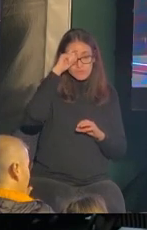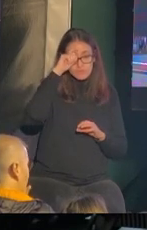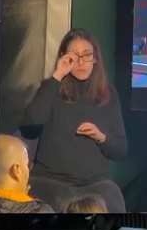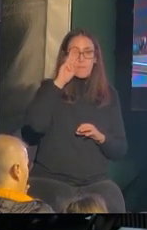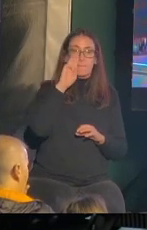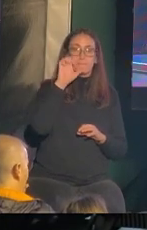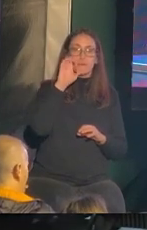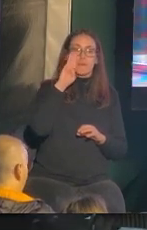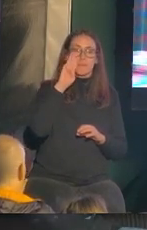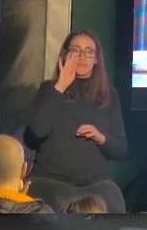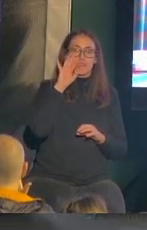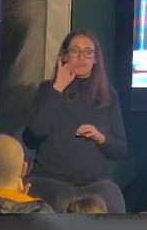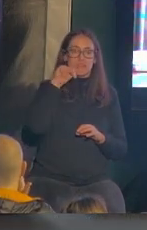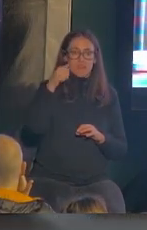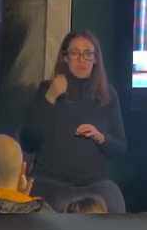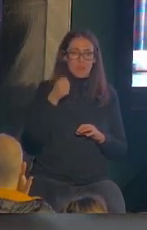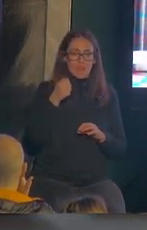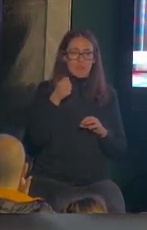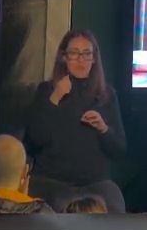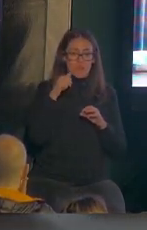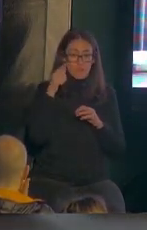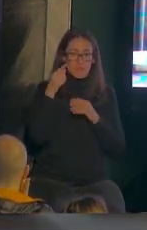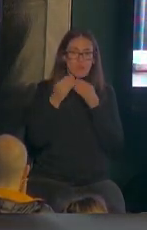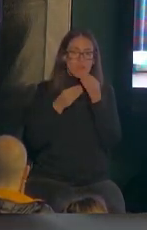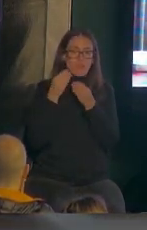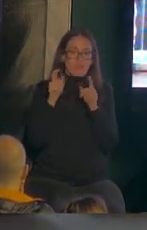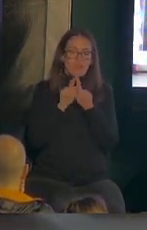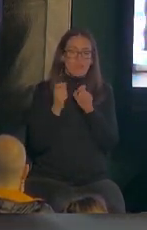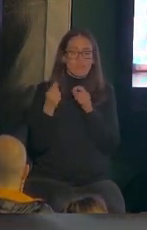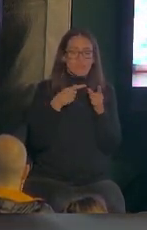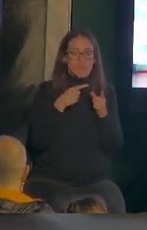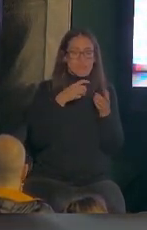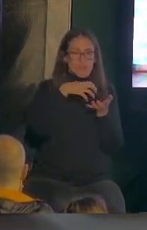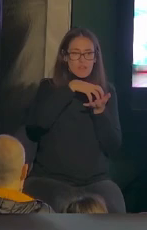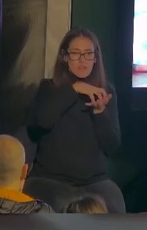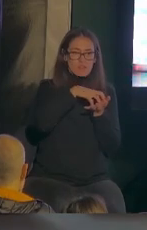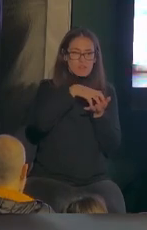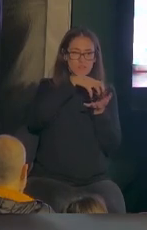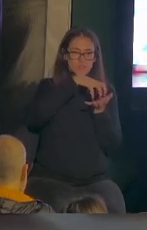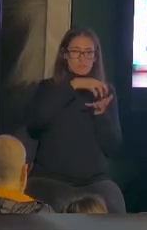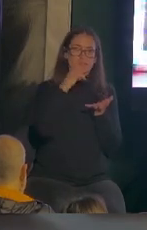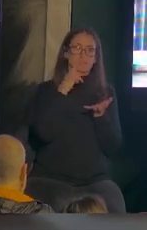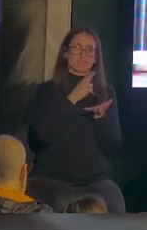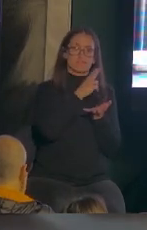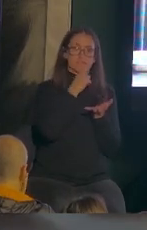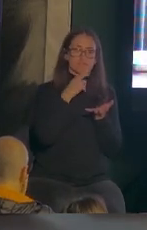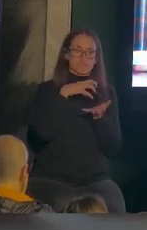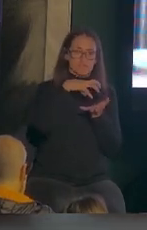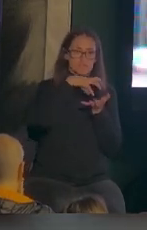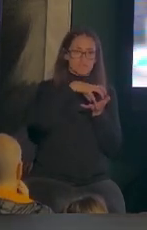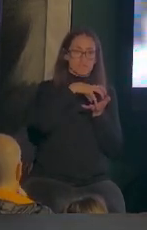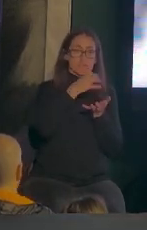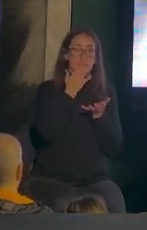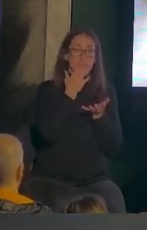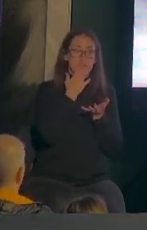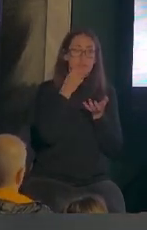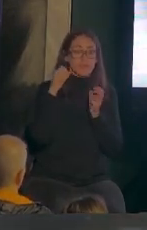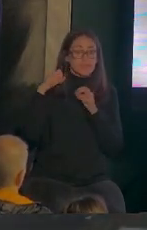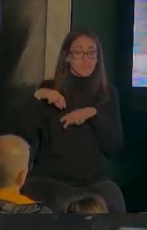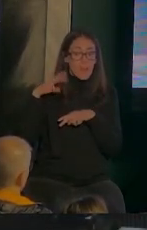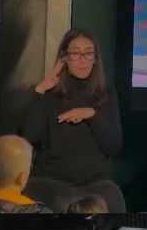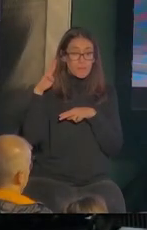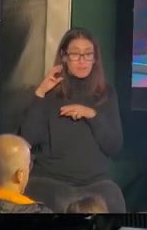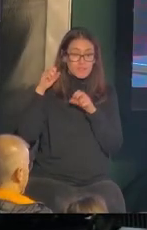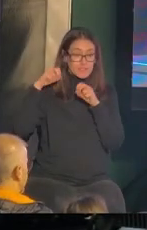Que la pectina el que ens donarà és la gelificació, perquè si no ho faríem, ho ajuntaríem amb la part del